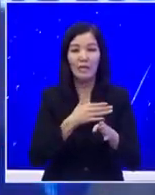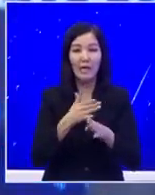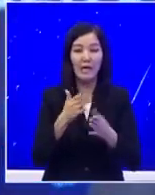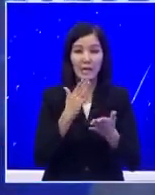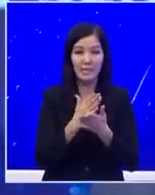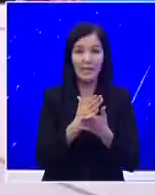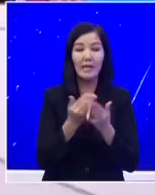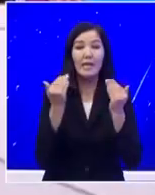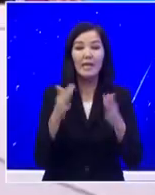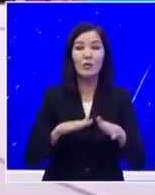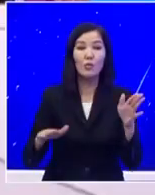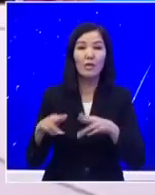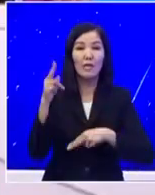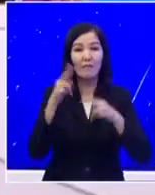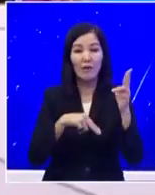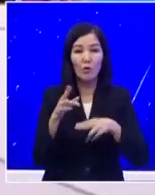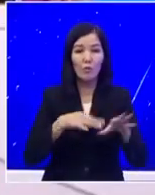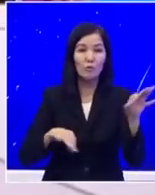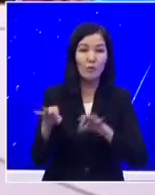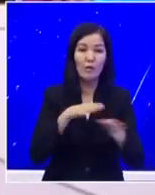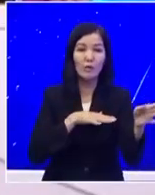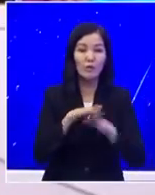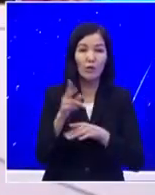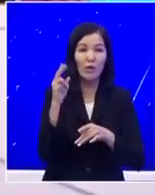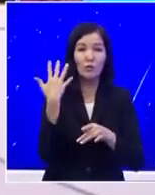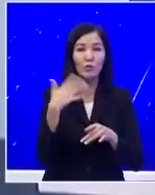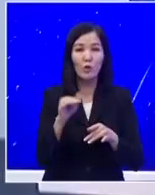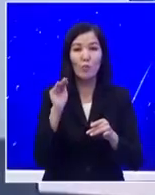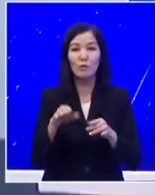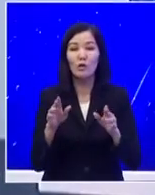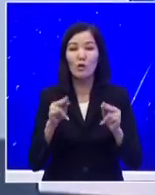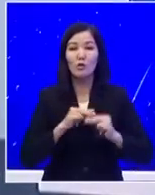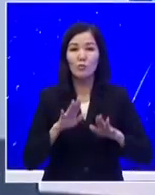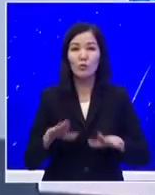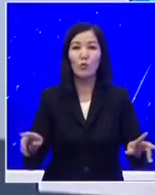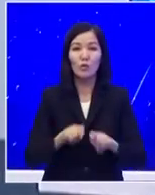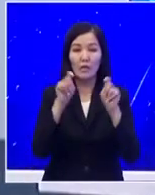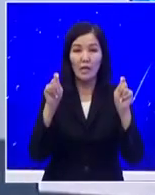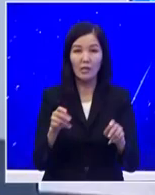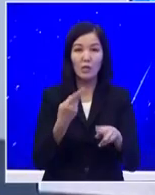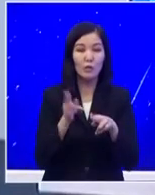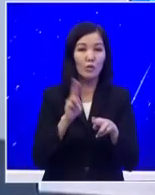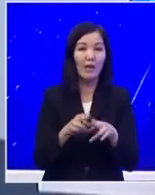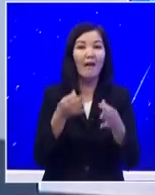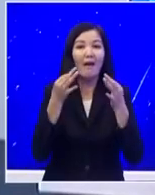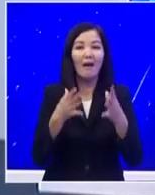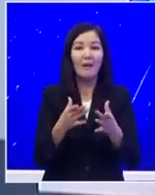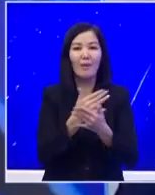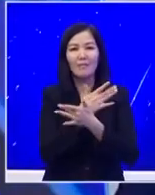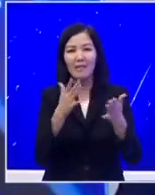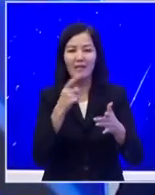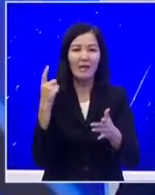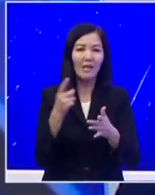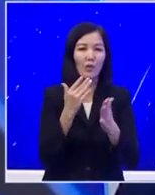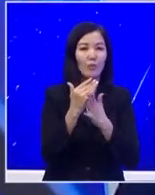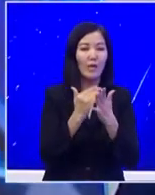теңге қарастырылған. Енді өңірлер инфрақұрылымдық жобаларды жүзеге асырып, 250 мың жұмыс орнын құралады. Сондай ақ